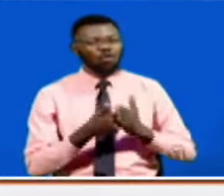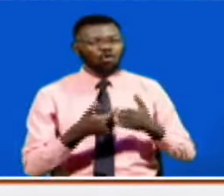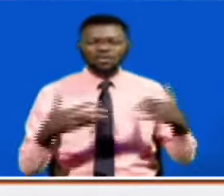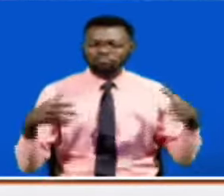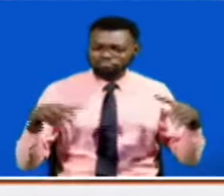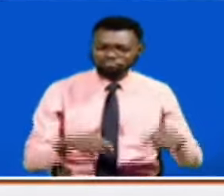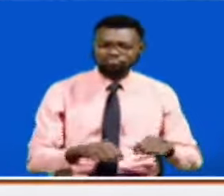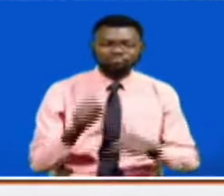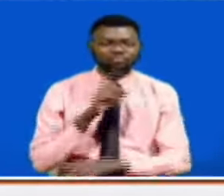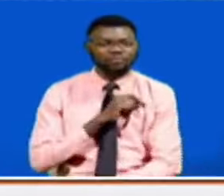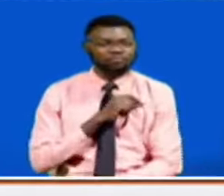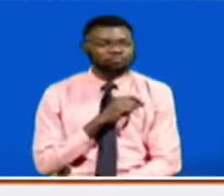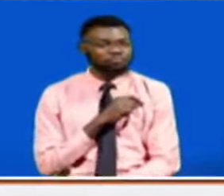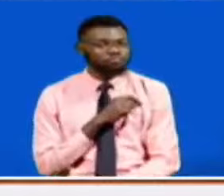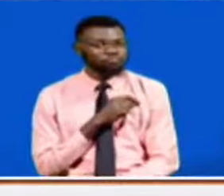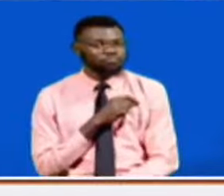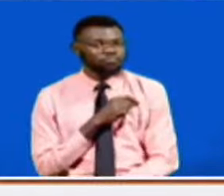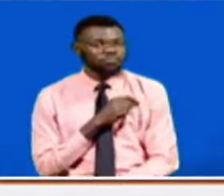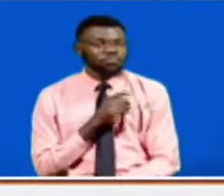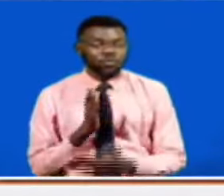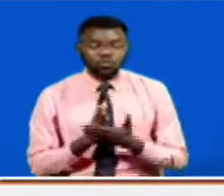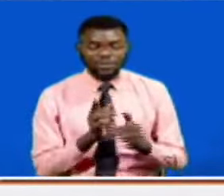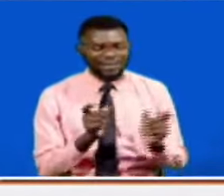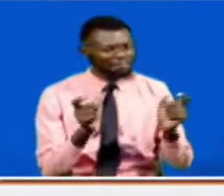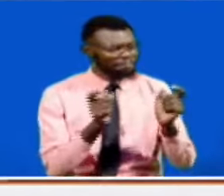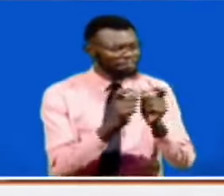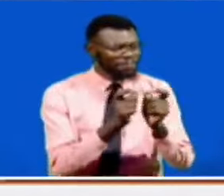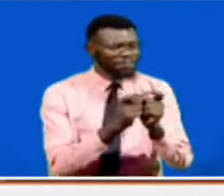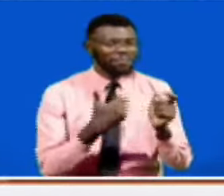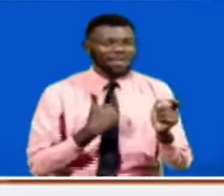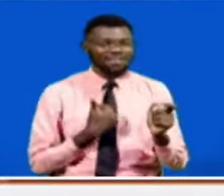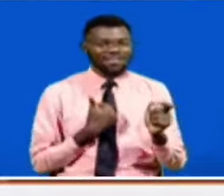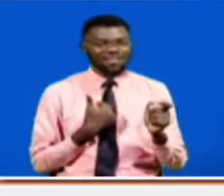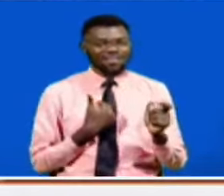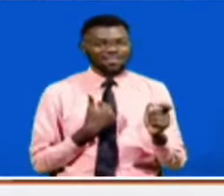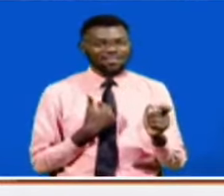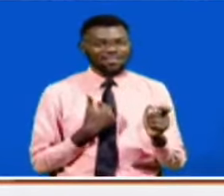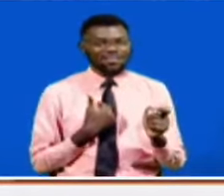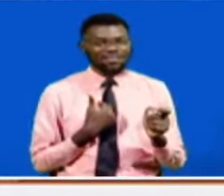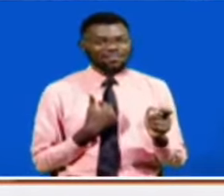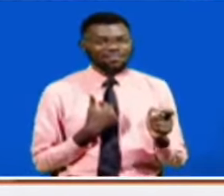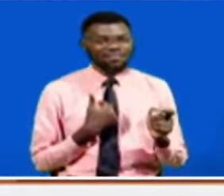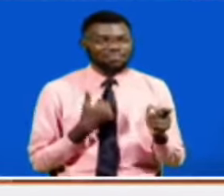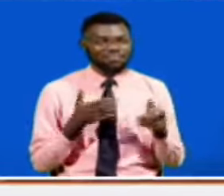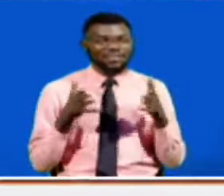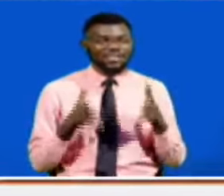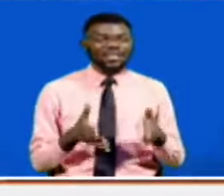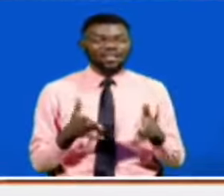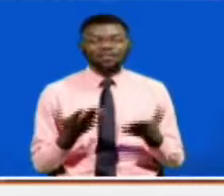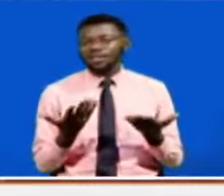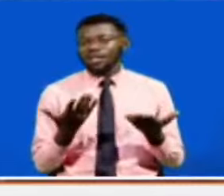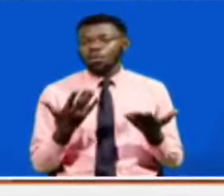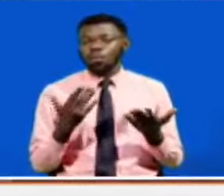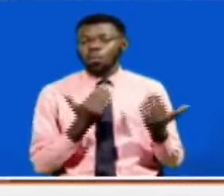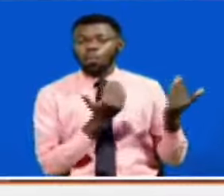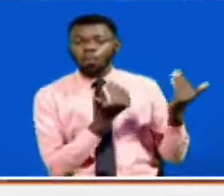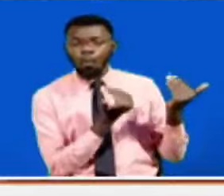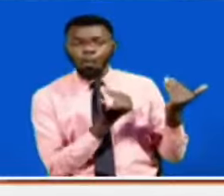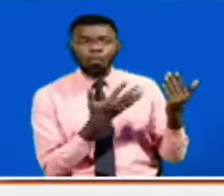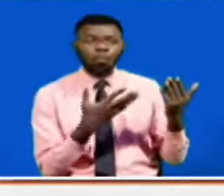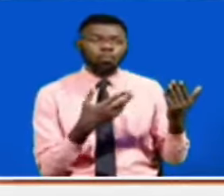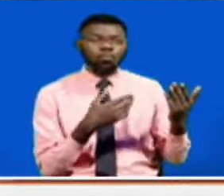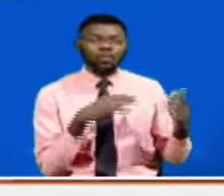sasa hiyo ni kama ambayo inatuumiza. Kuna watu hapa wanafanya kazi na ilikuwa ni hiyo mzigo, sasa ifike mahali inaenda upate hiyo malipo uweze kulipa sasa